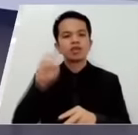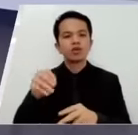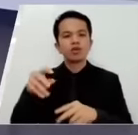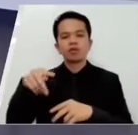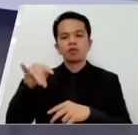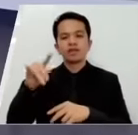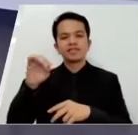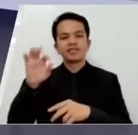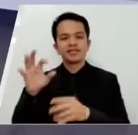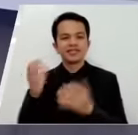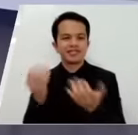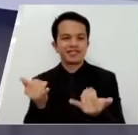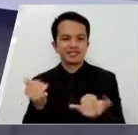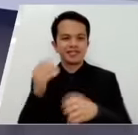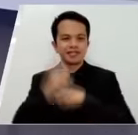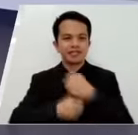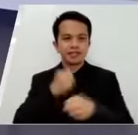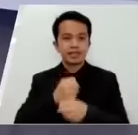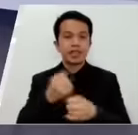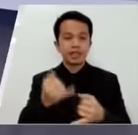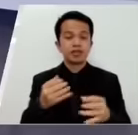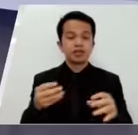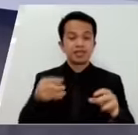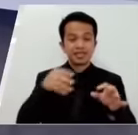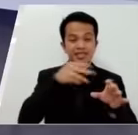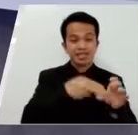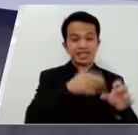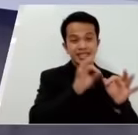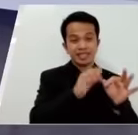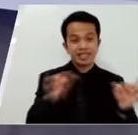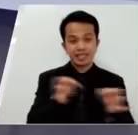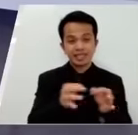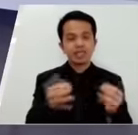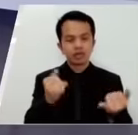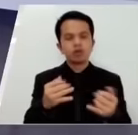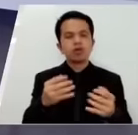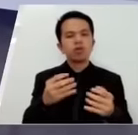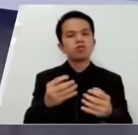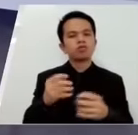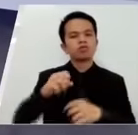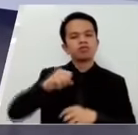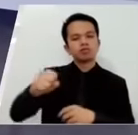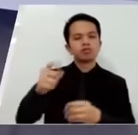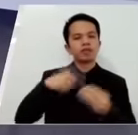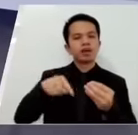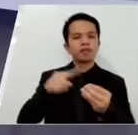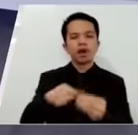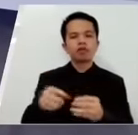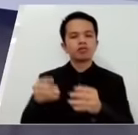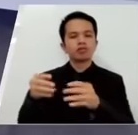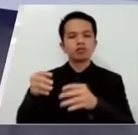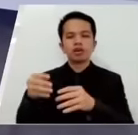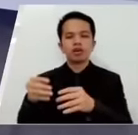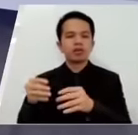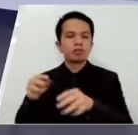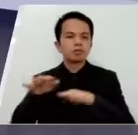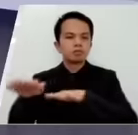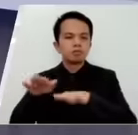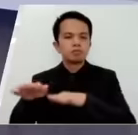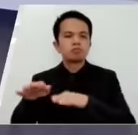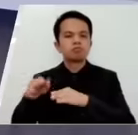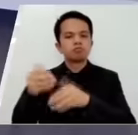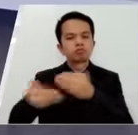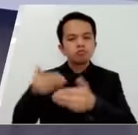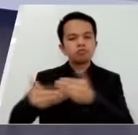joint statement, inihayag ng mga leader ng tatlong bansa ang kanilang pagtutol sa mga agresibong hakbang ng China. At mula